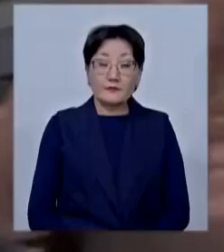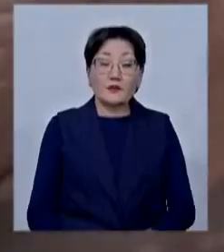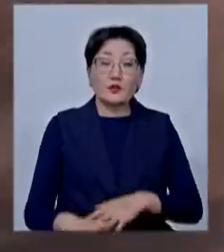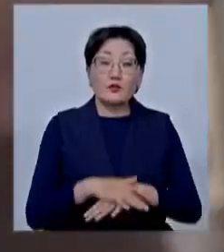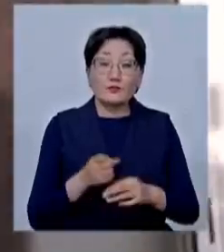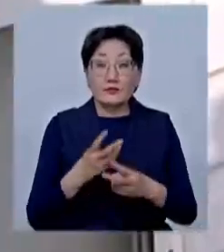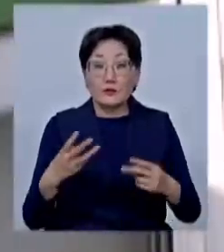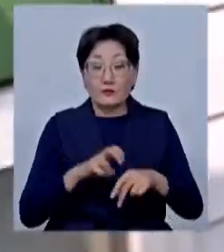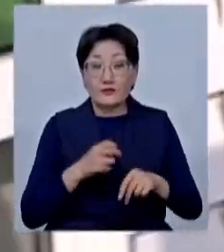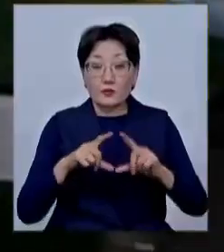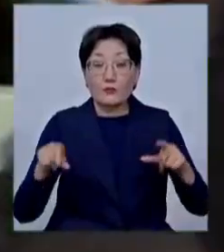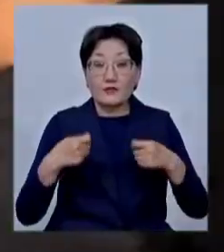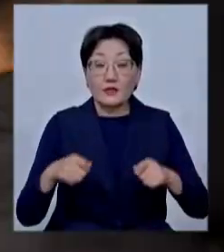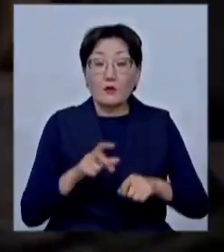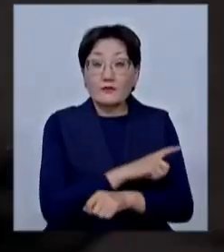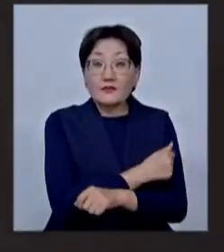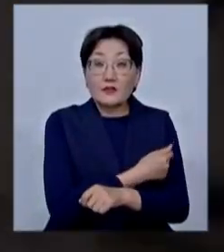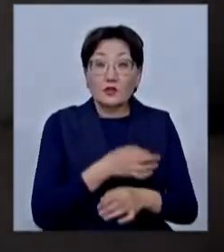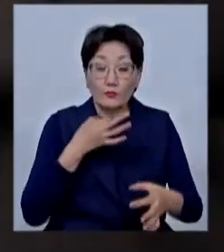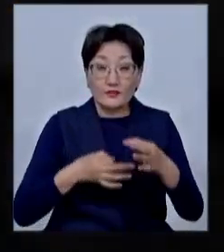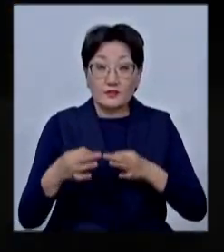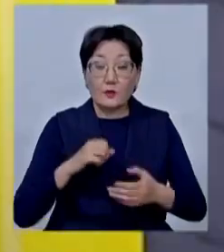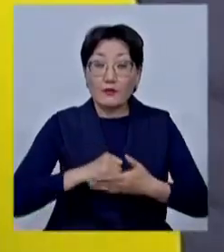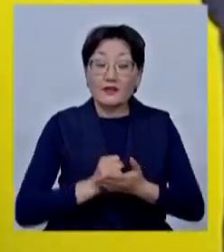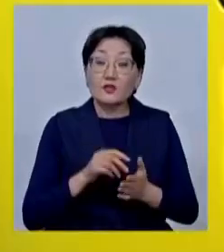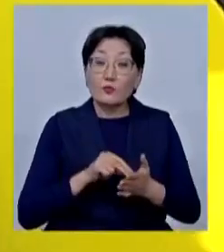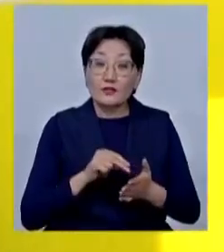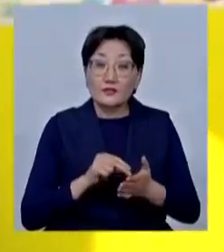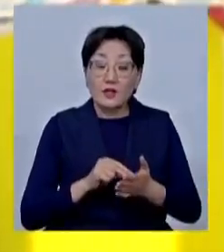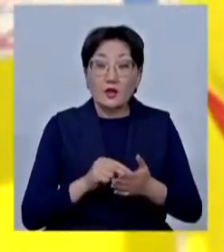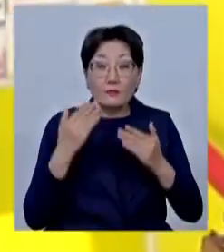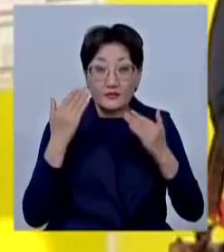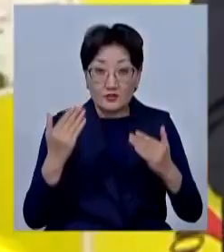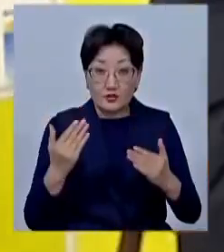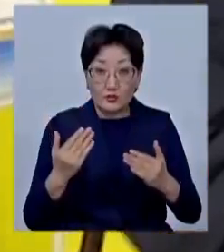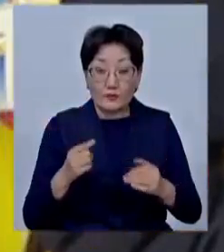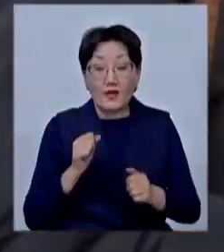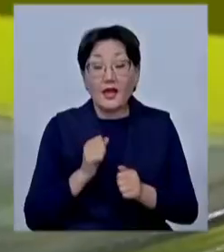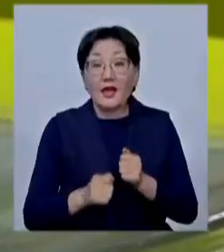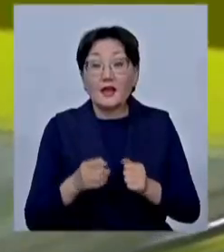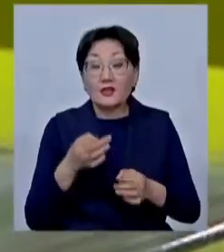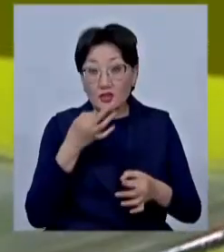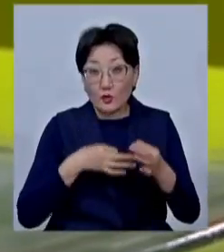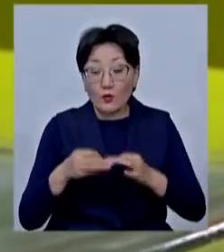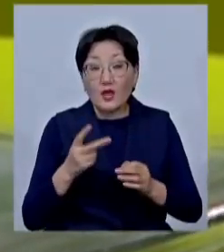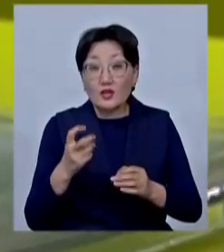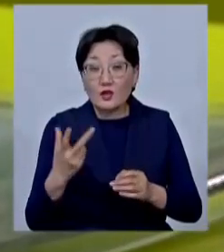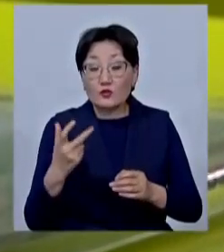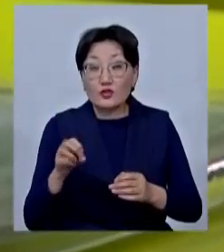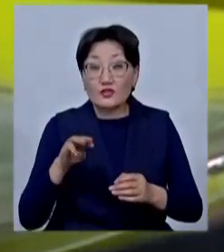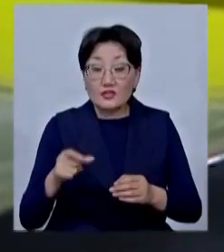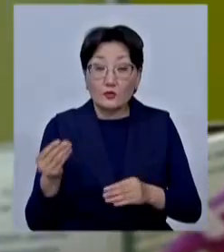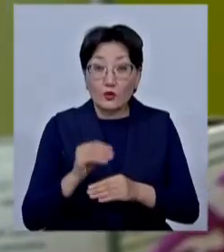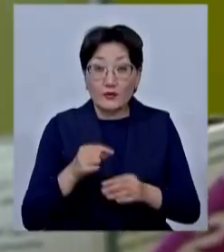Көпшілік кейбір дәріханаларда сатылатын медициналық препараттардың бекітілген бағасынан бейхабар болып жатады. Әр дәрінің үстінен 200-300 теңге